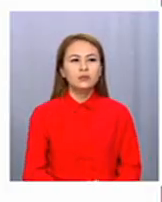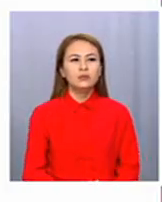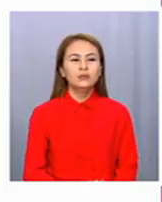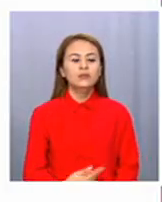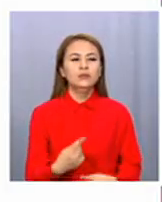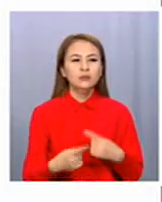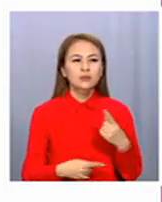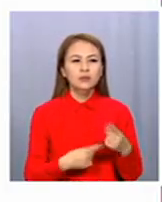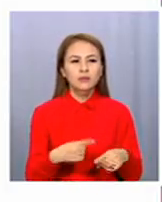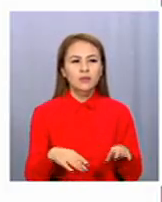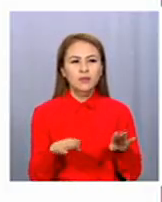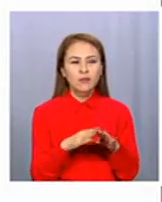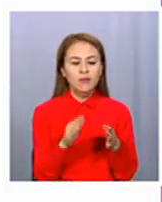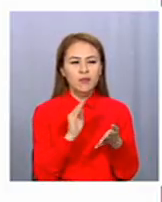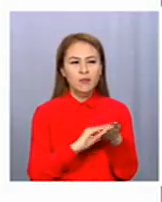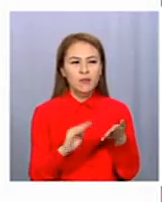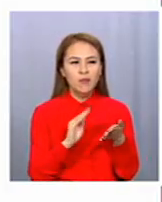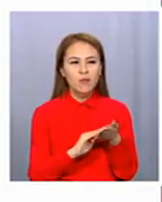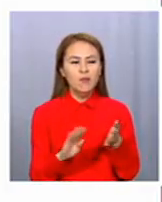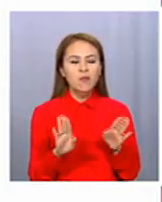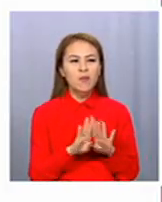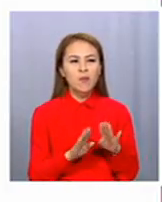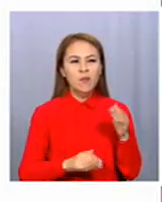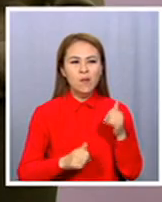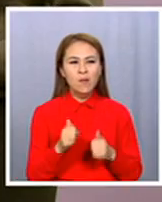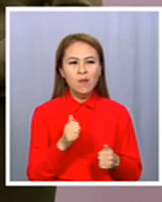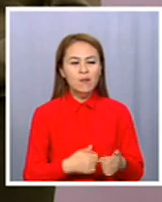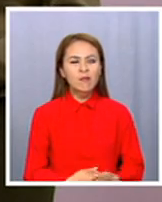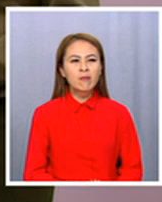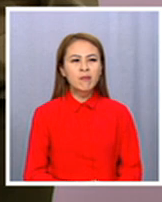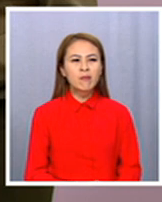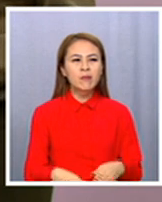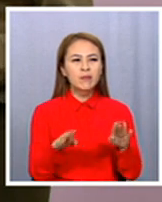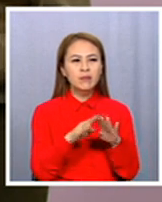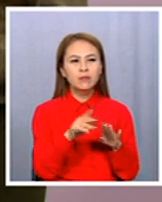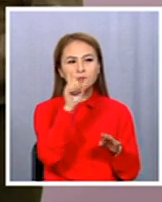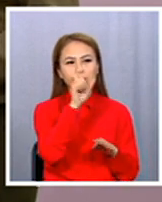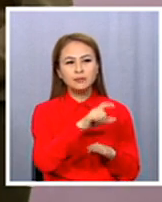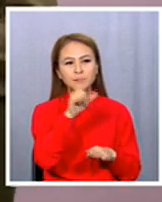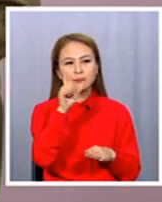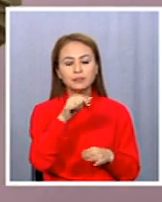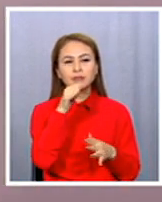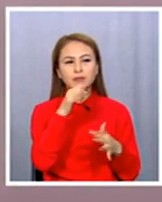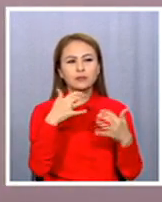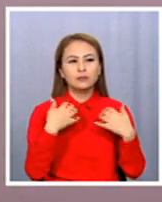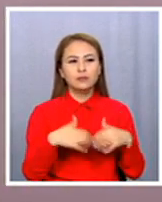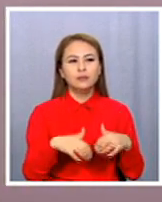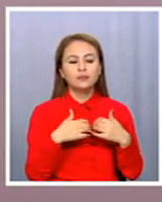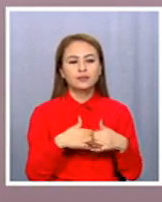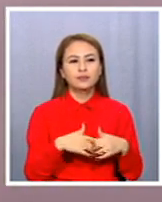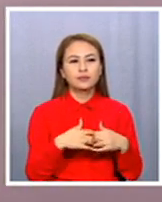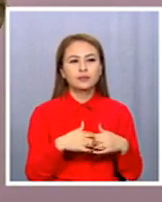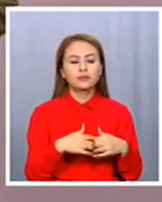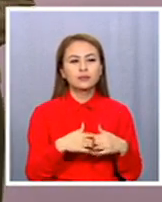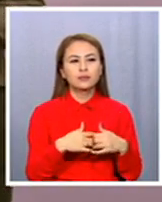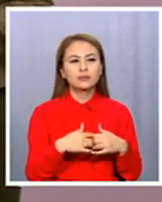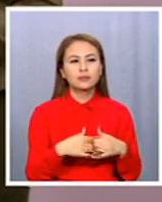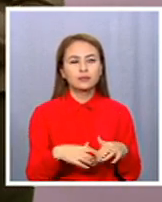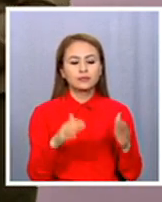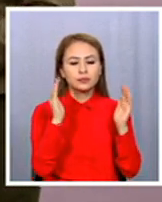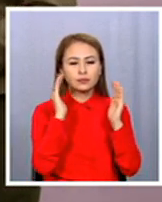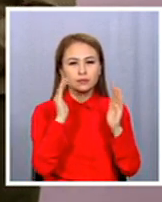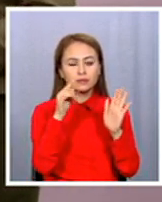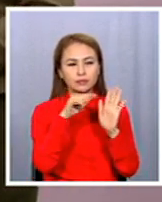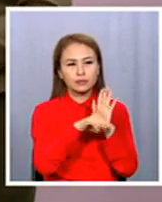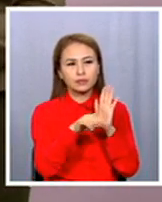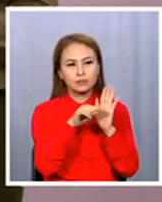Келесі бөлшек сандарды салыстырайық. Ол үшін өрнектердің мәндерін есептеп аламыз. Ең алдымен жақшаның